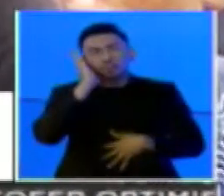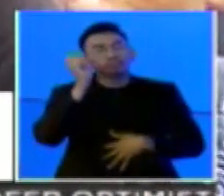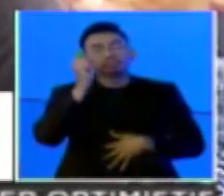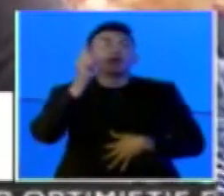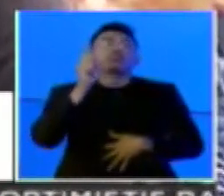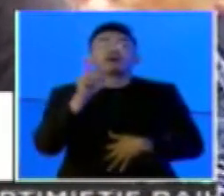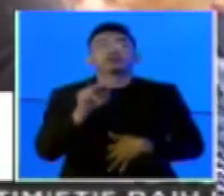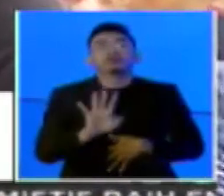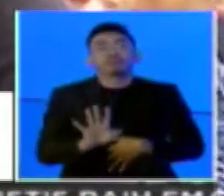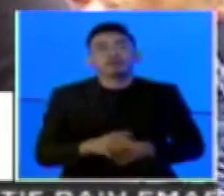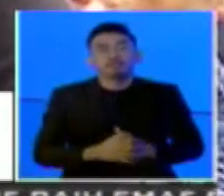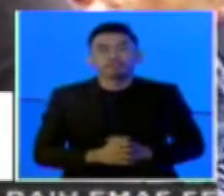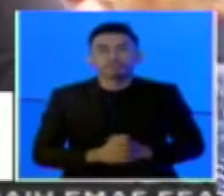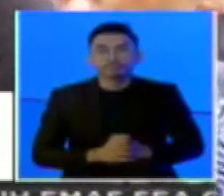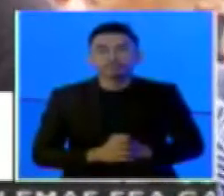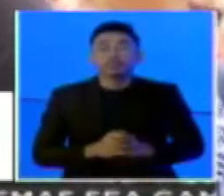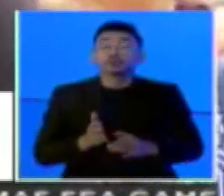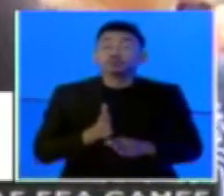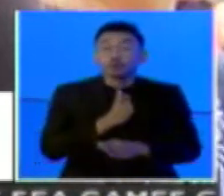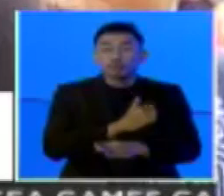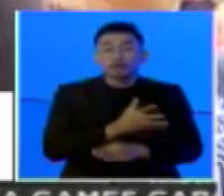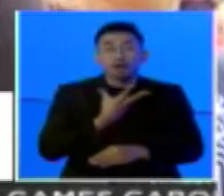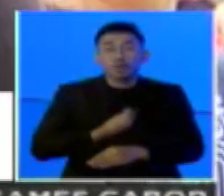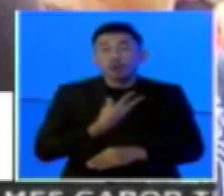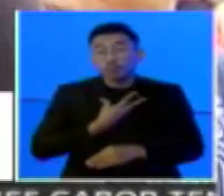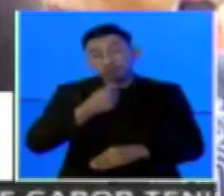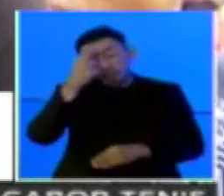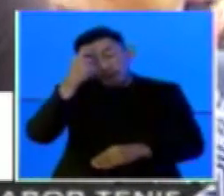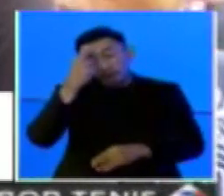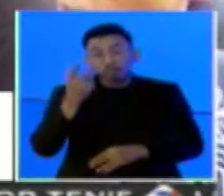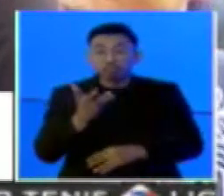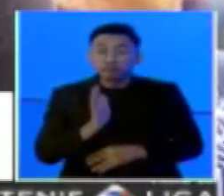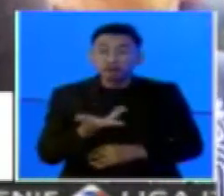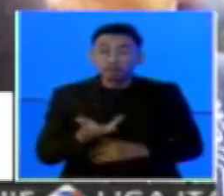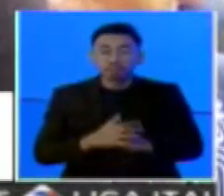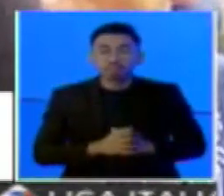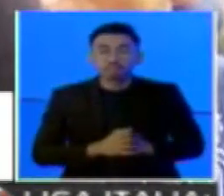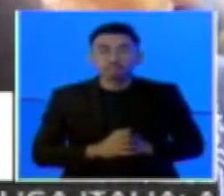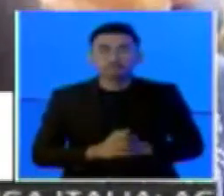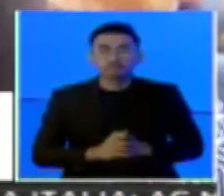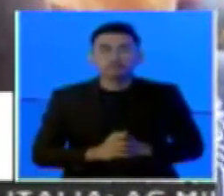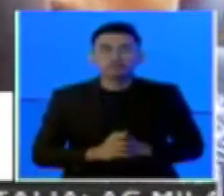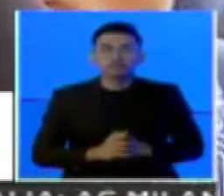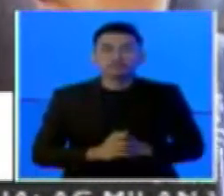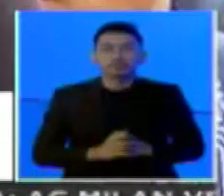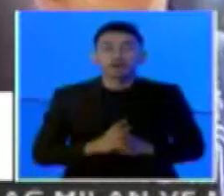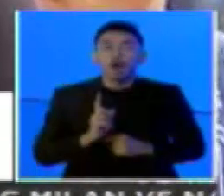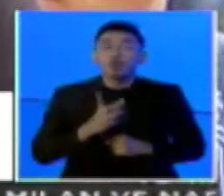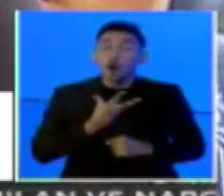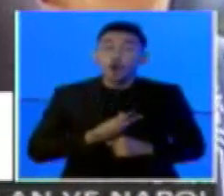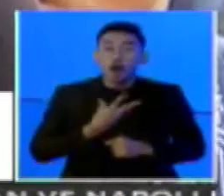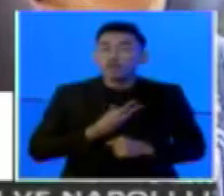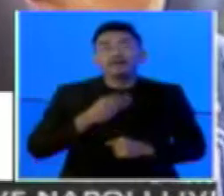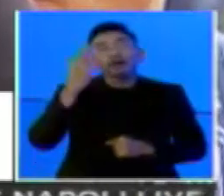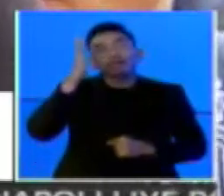Terakhir sebelumnya ada keluhan nggak sih? Sebelum tidur itu ada keluhan sakit atau apa? Kalau itu saya kurang tahu. Bahkan saya malamnya kan habis pergi tuh, dia habis